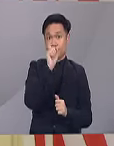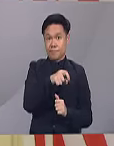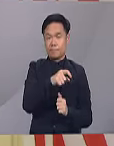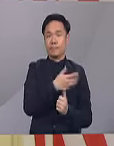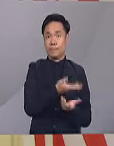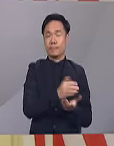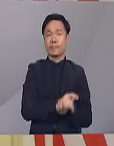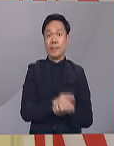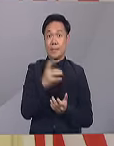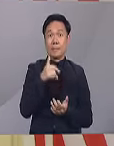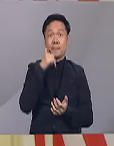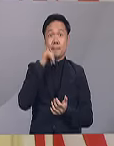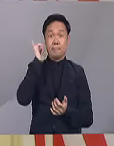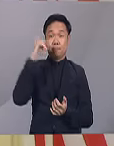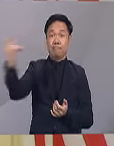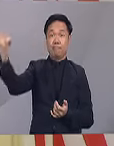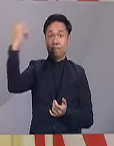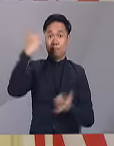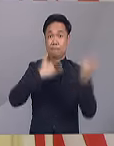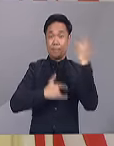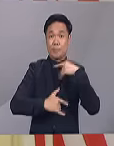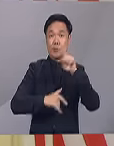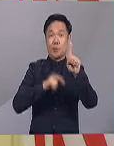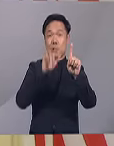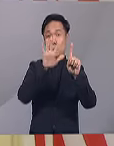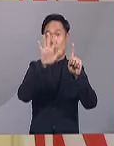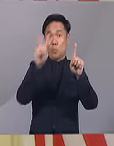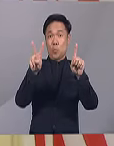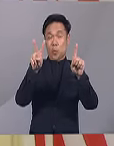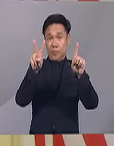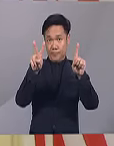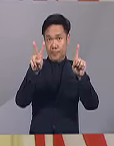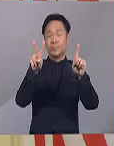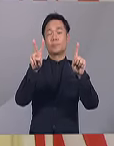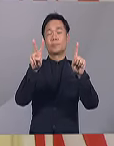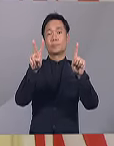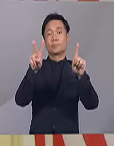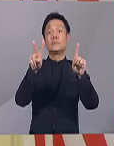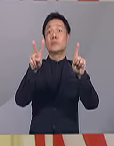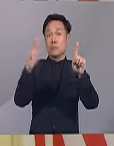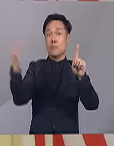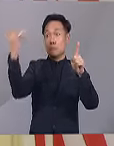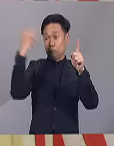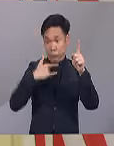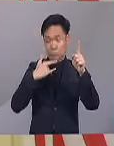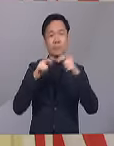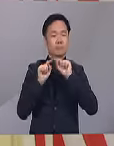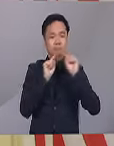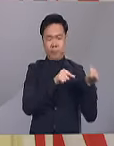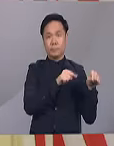seramai 582 rakyat Malaysia telah pulang ke tanah air dan dikuarantin